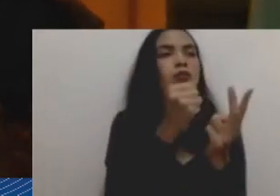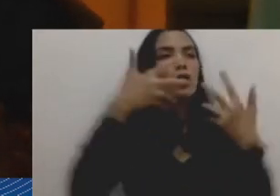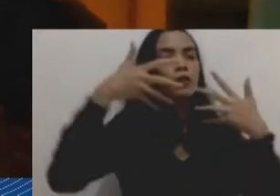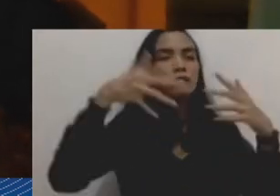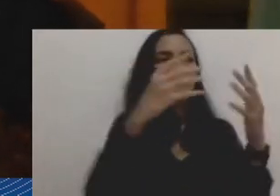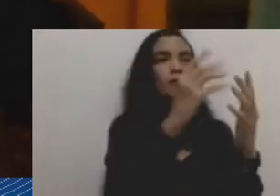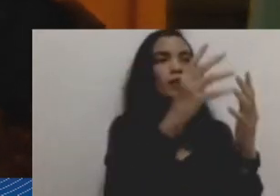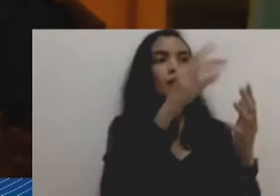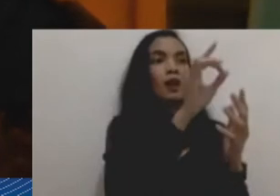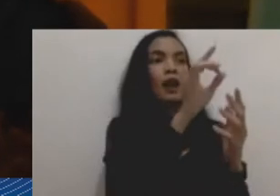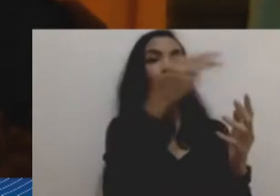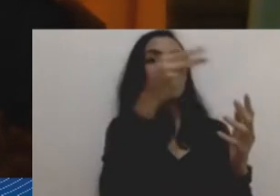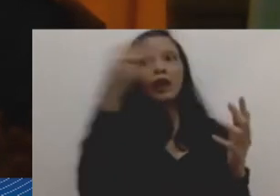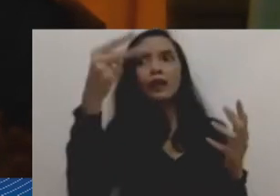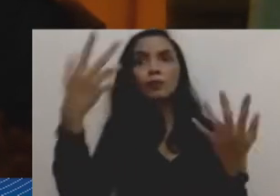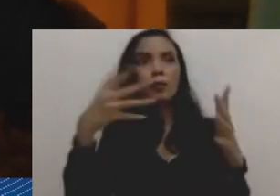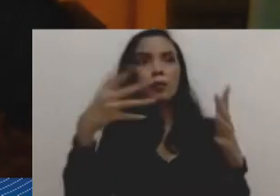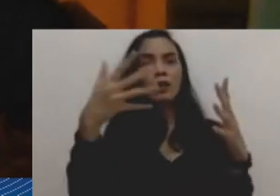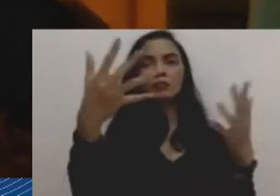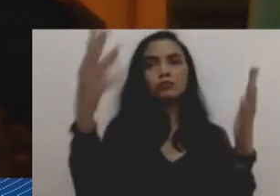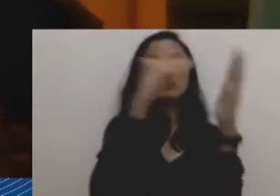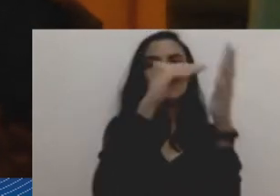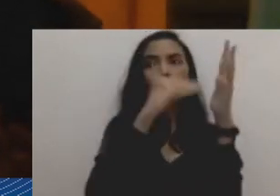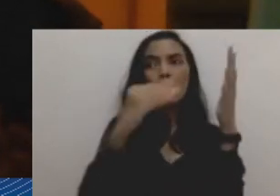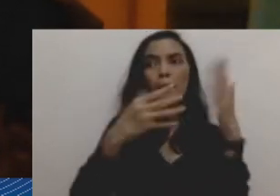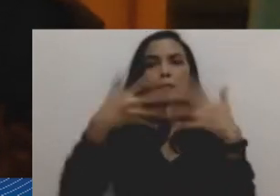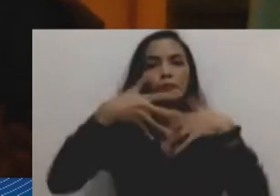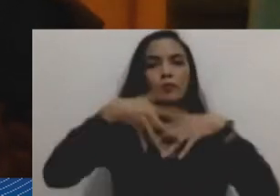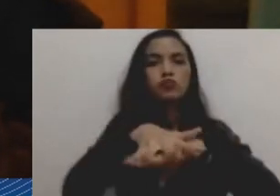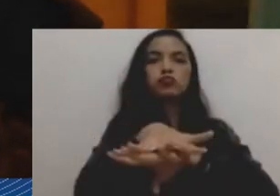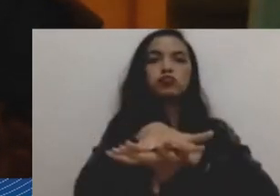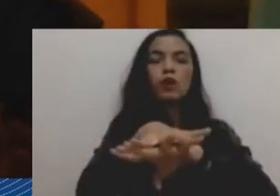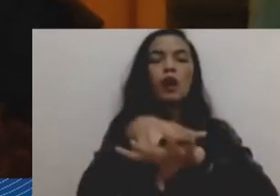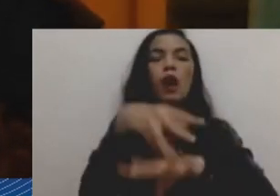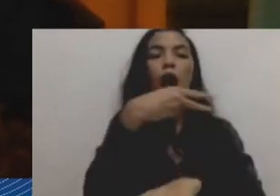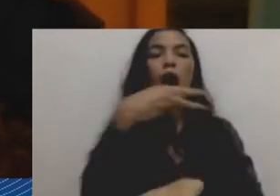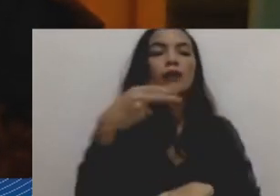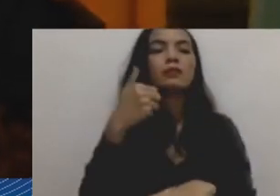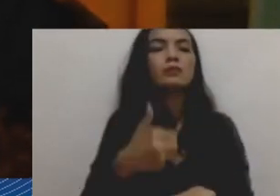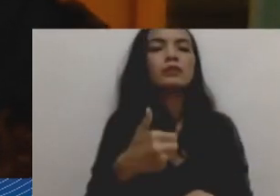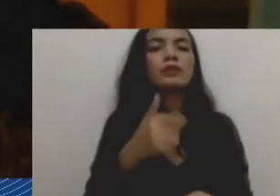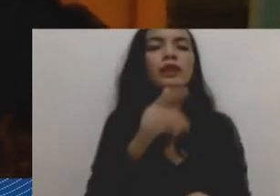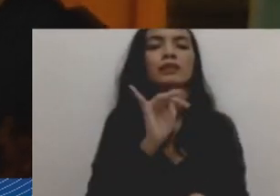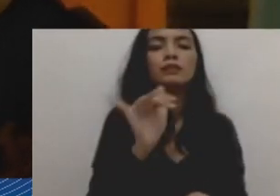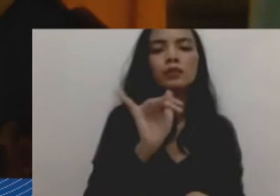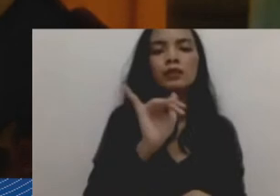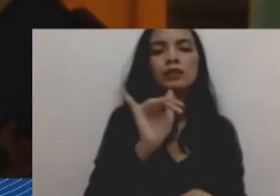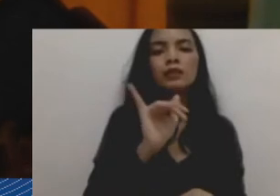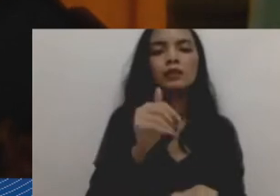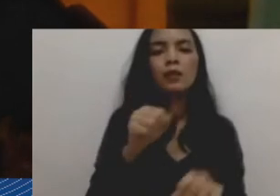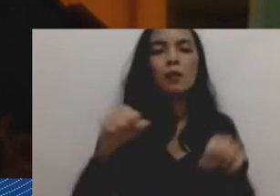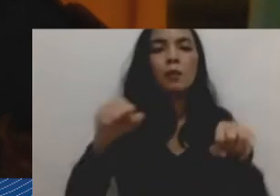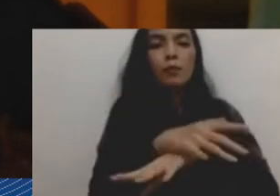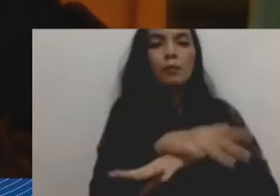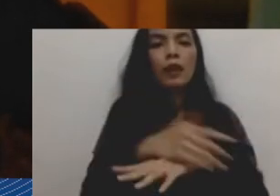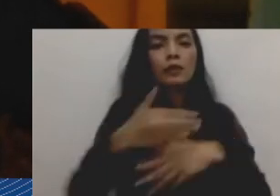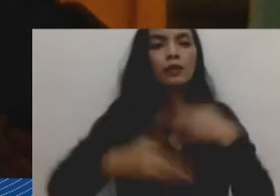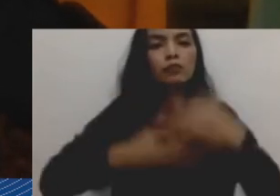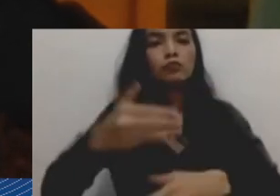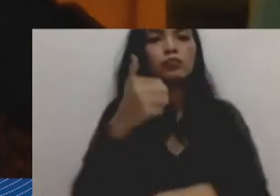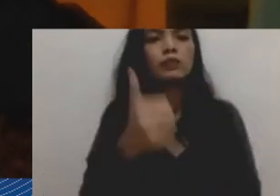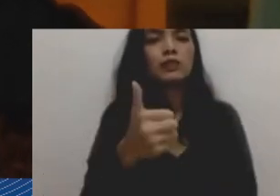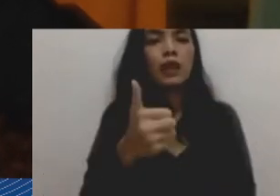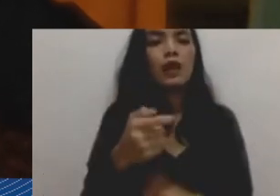bisa lebih walkable gitu ya, bisa lebih dapat lebih dapat diimplementasikan untuk